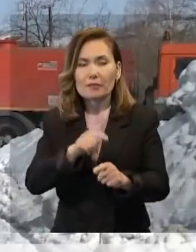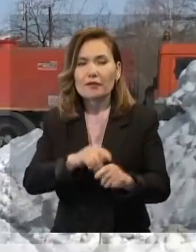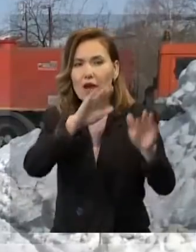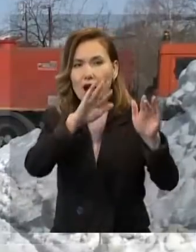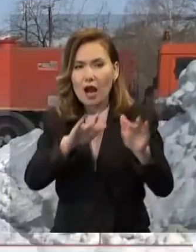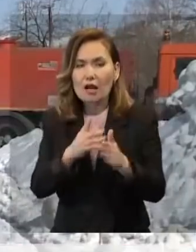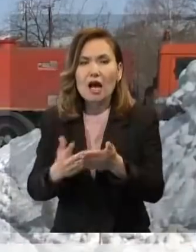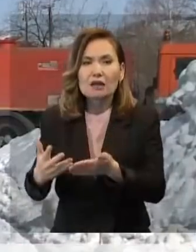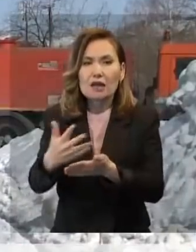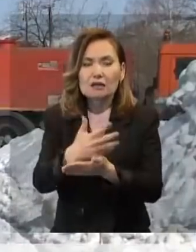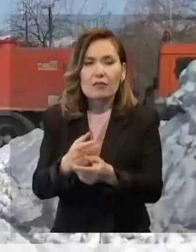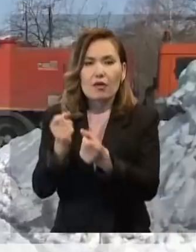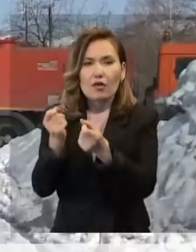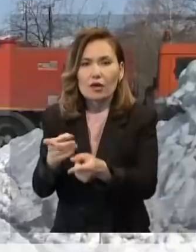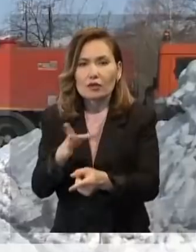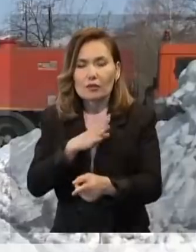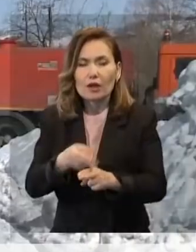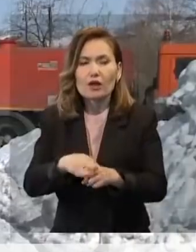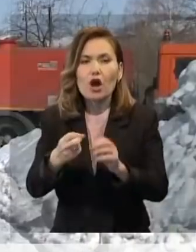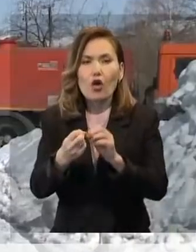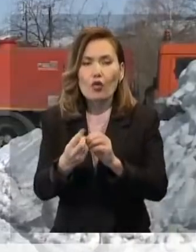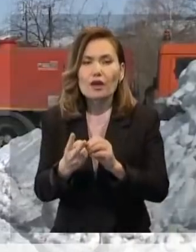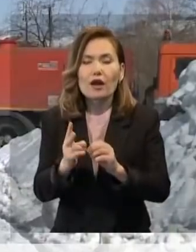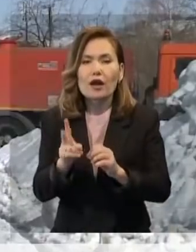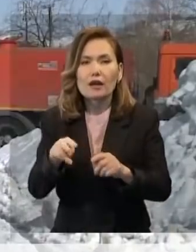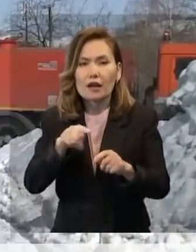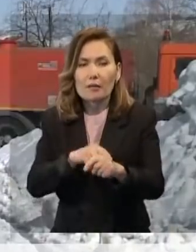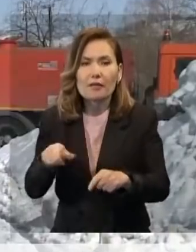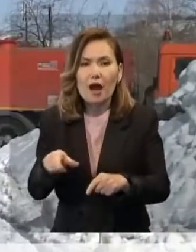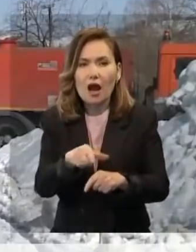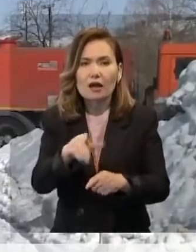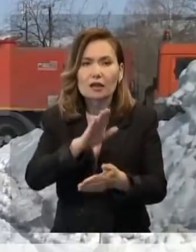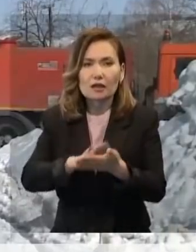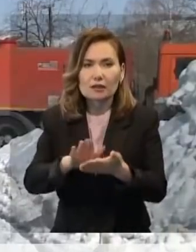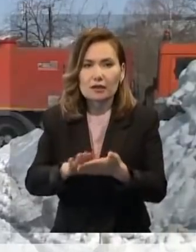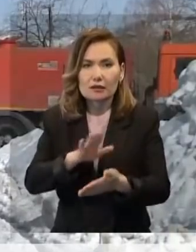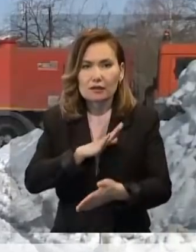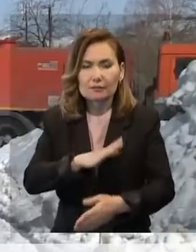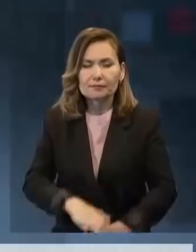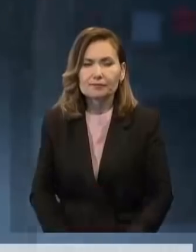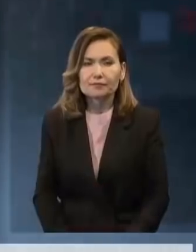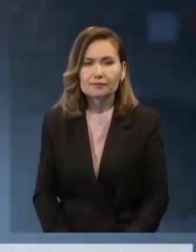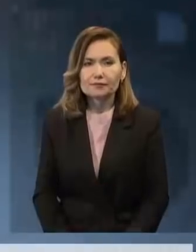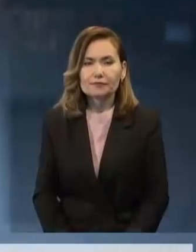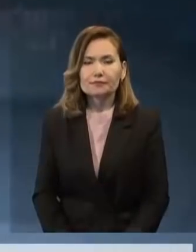шығарылды. Мұнымен қоса шамамен 12 шақырым болатын арық жүйесі тазартылды.